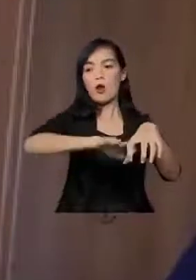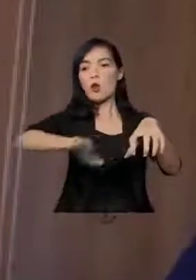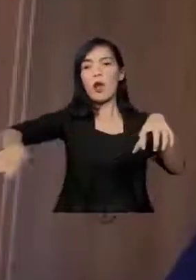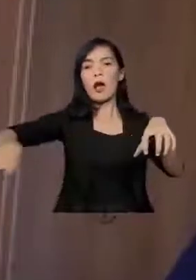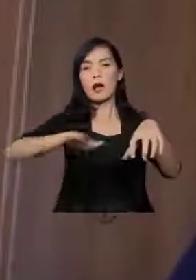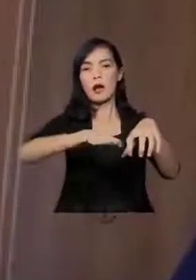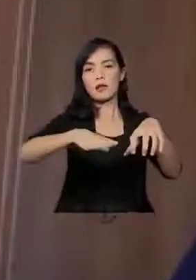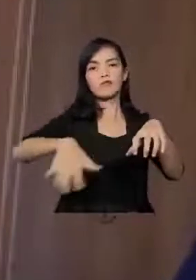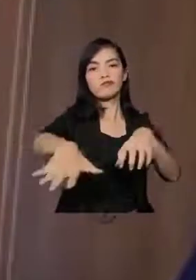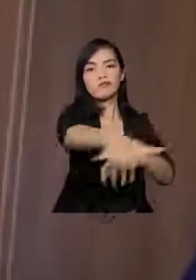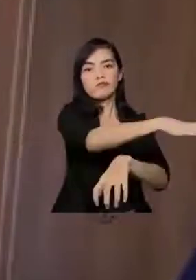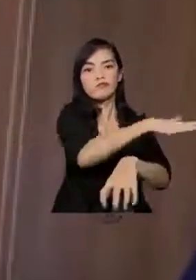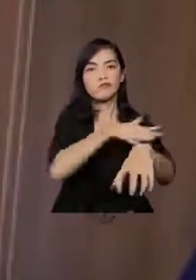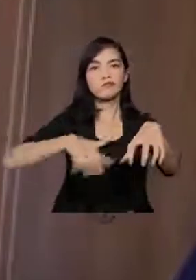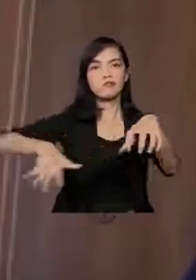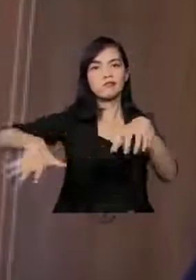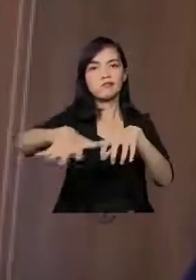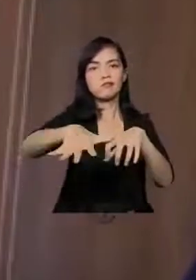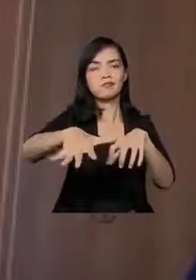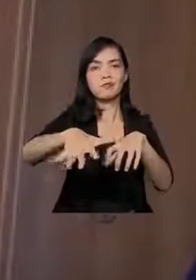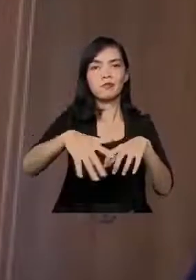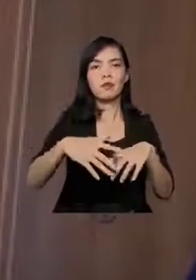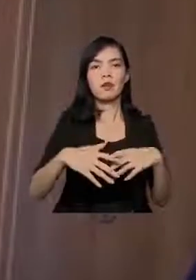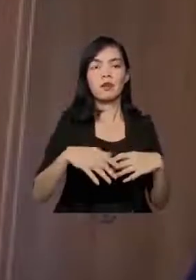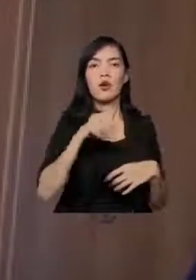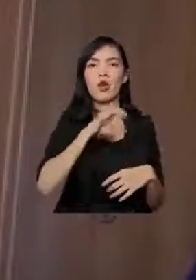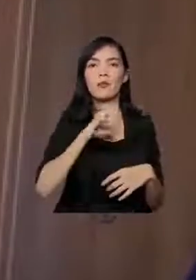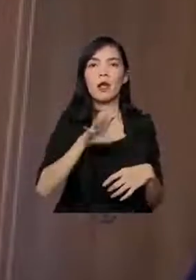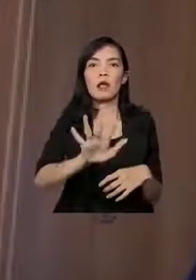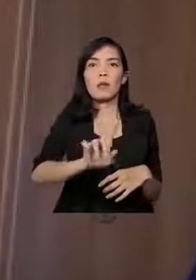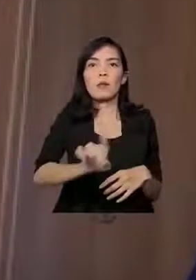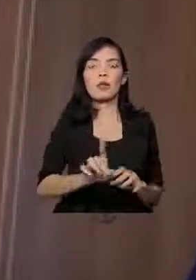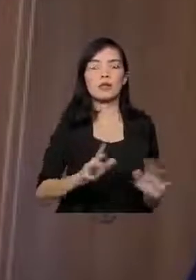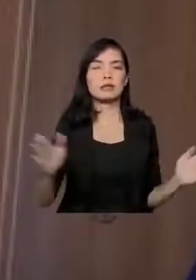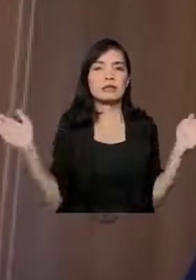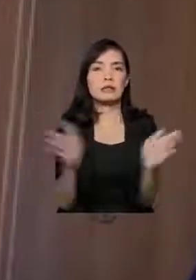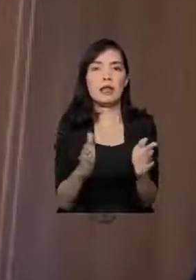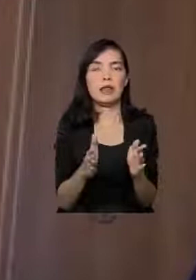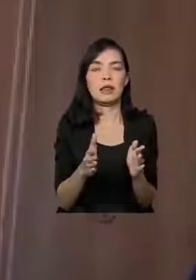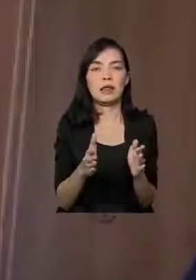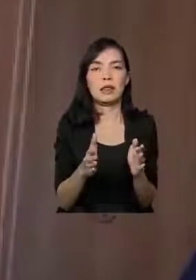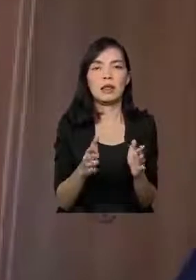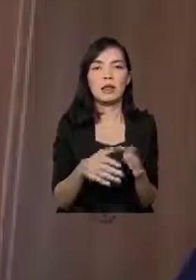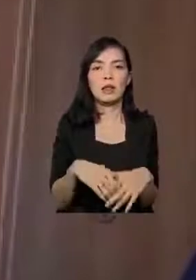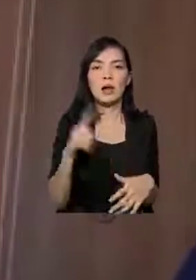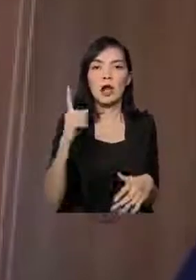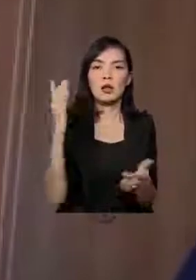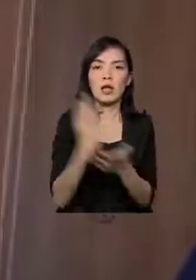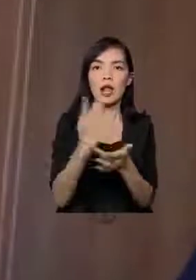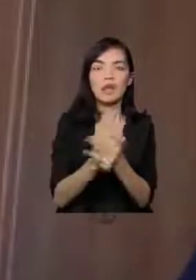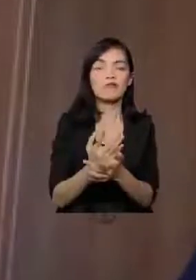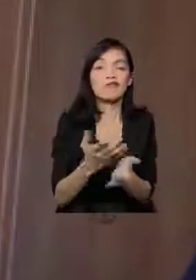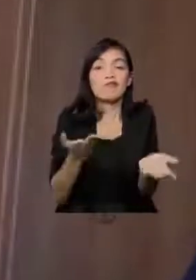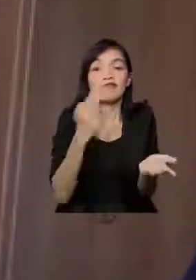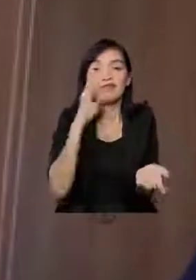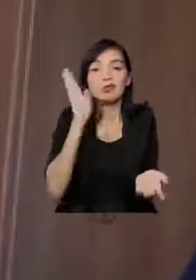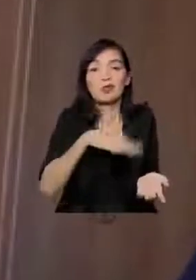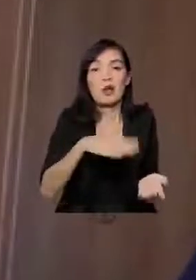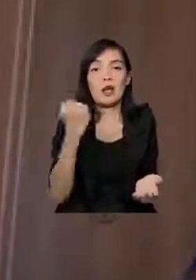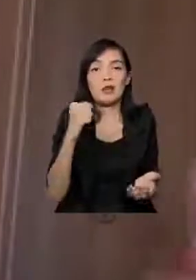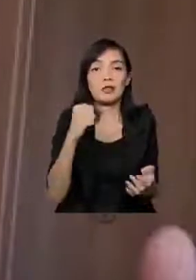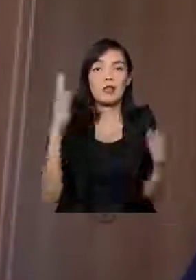dan kemudian khutbahnya itu hanya 5menit jadi singkat sekali jadi sekali kalau kita terlambat datangnya tidak bisa ikut salat